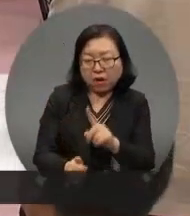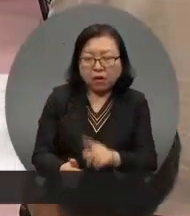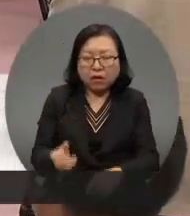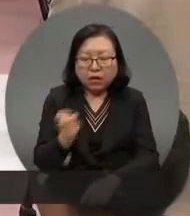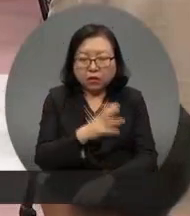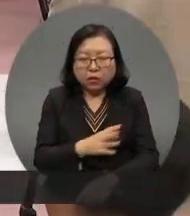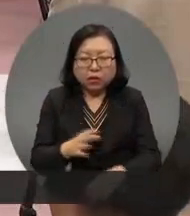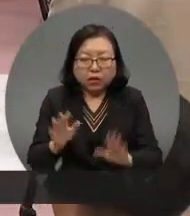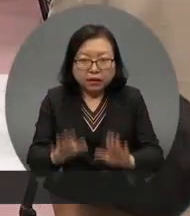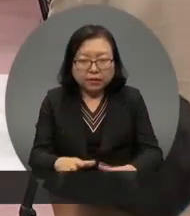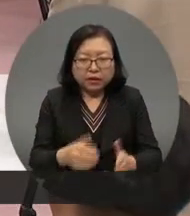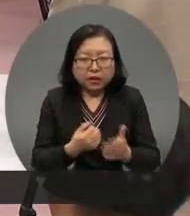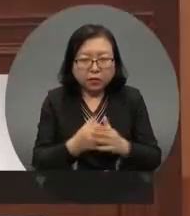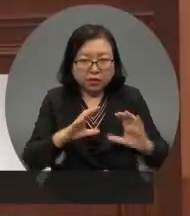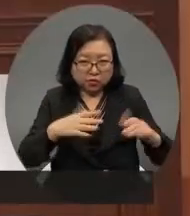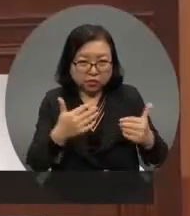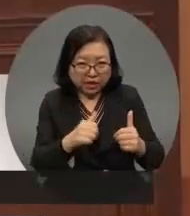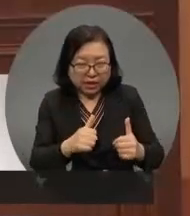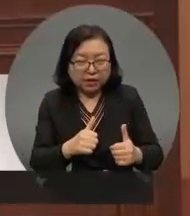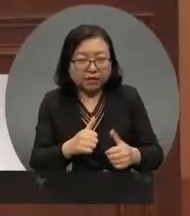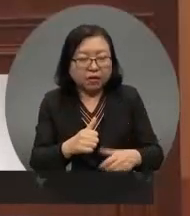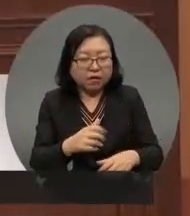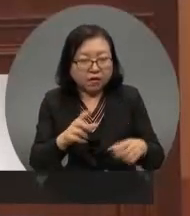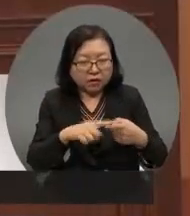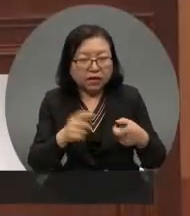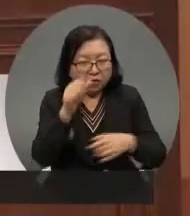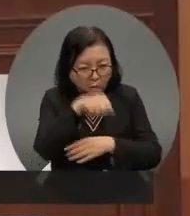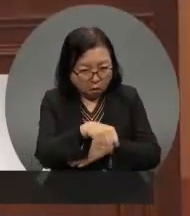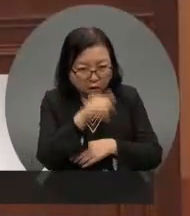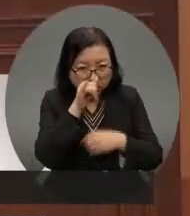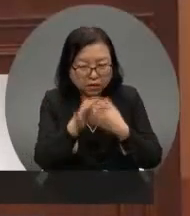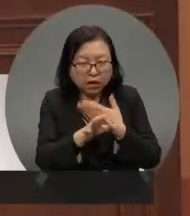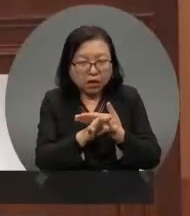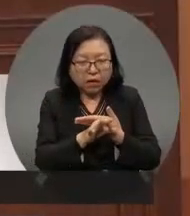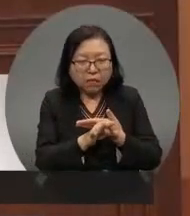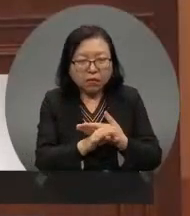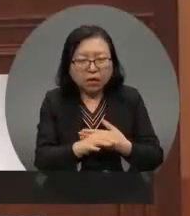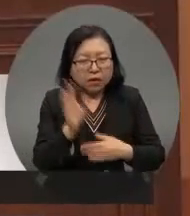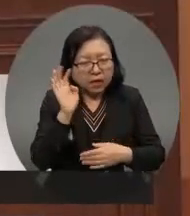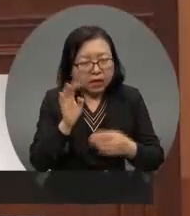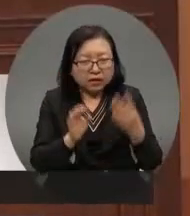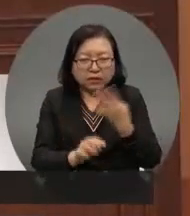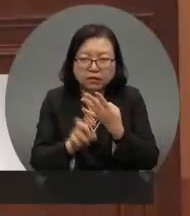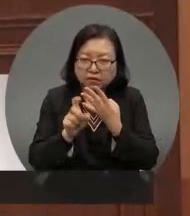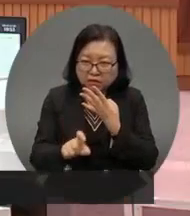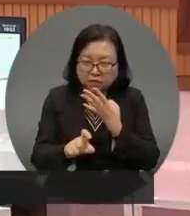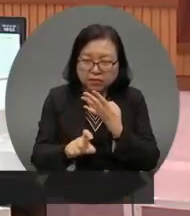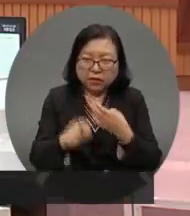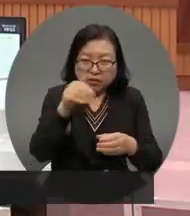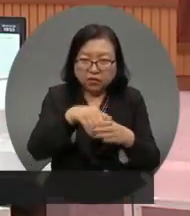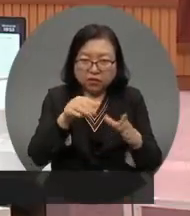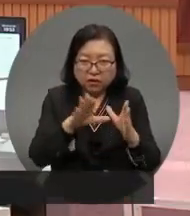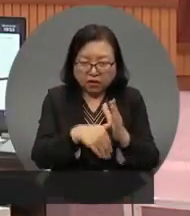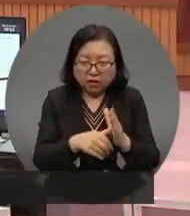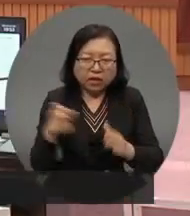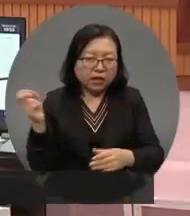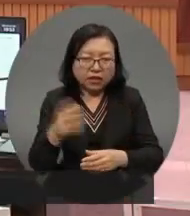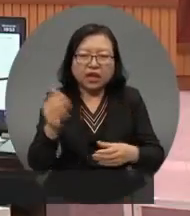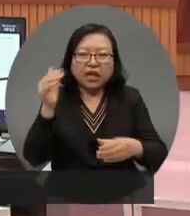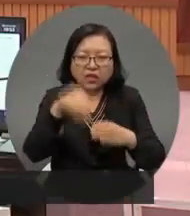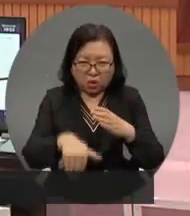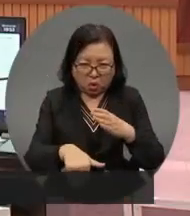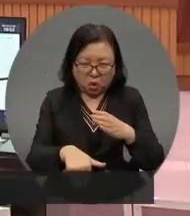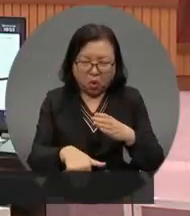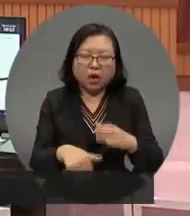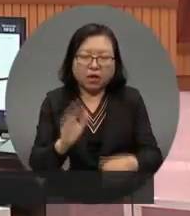제천시의장이 이달 안에 사표를 수리해 선관위에 통보하면 오는 4월 10일 국회의원 선거에서 재보궐선거가 열리게